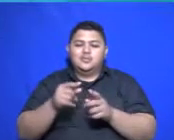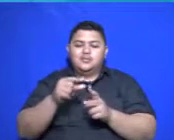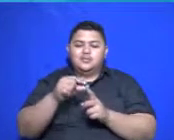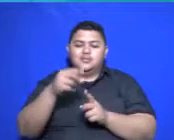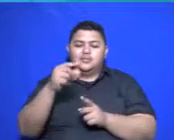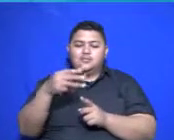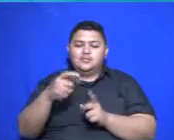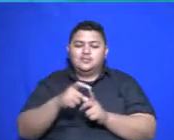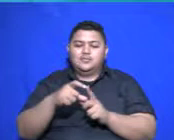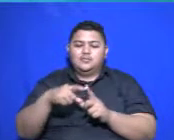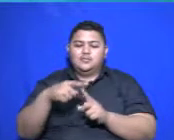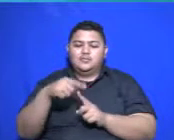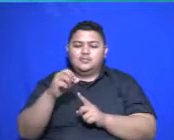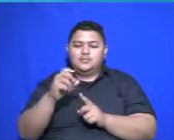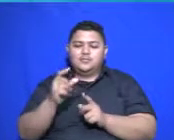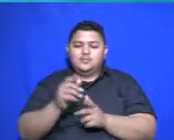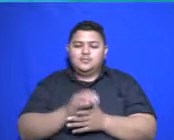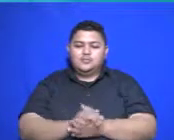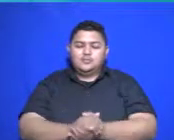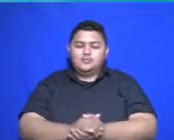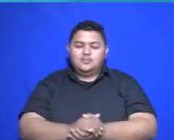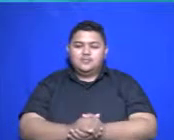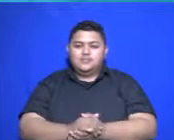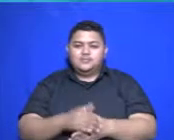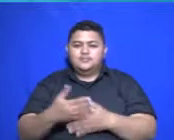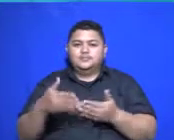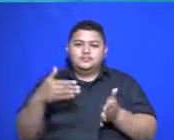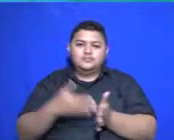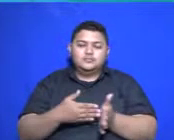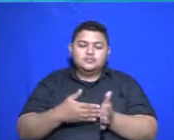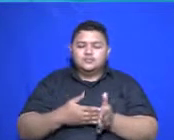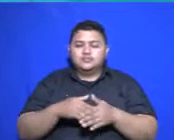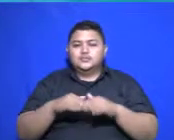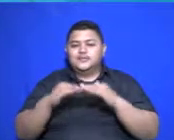baja yang akan dikelas. Penghematannya apabila kita bandingkan dengan